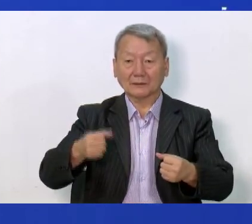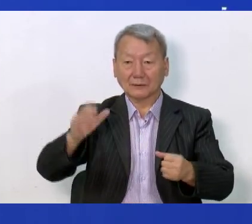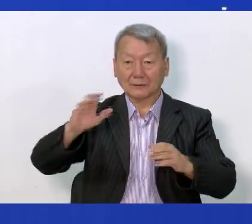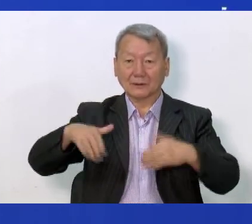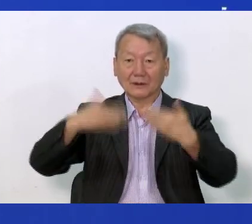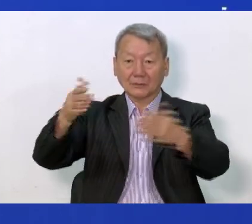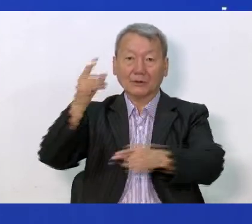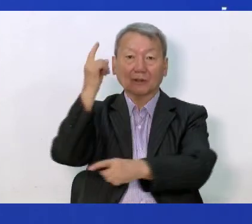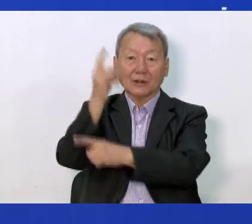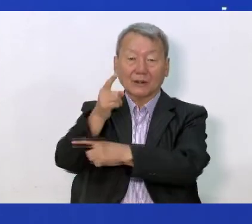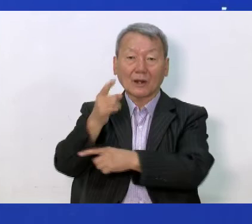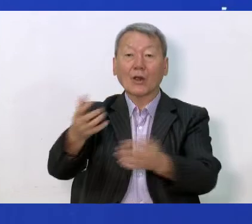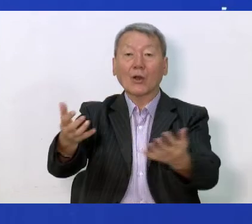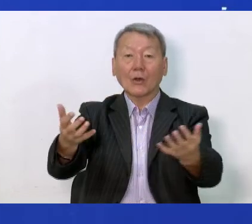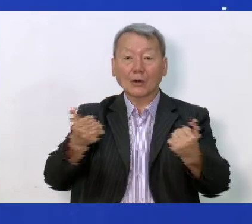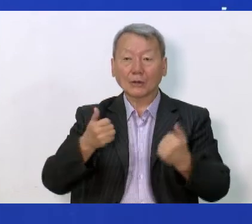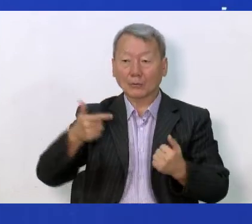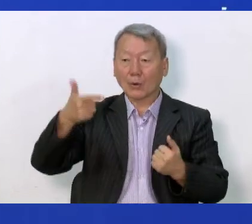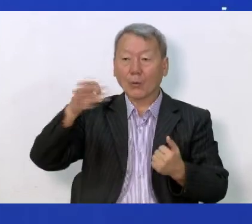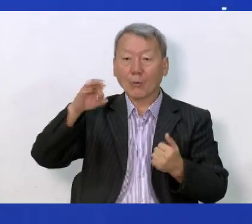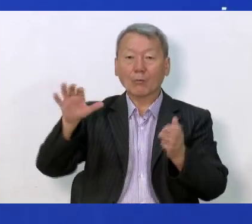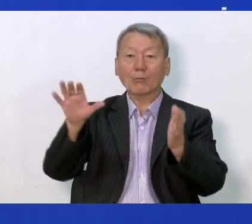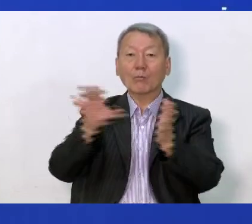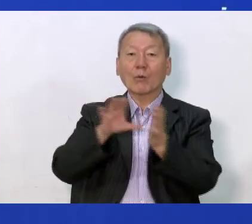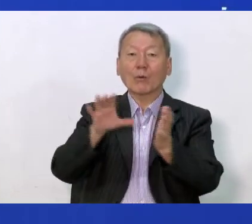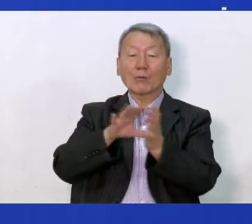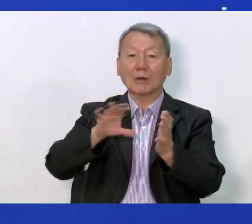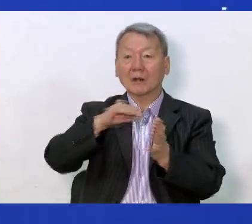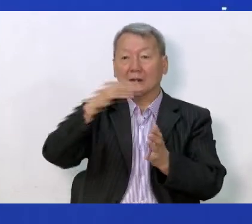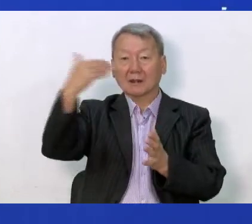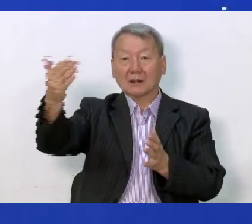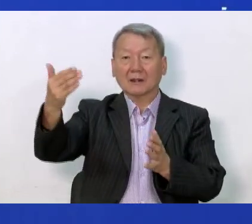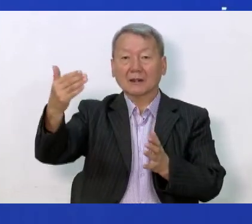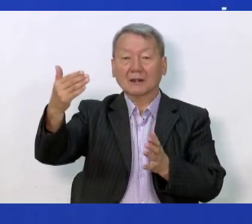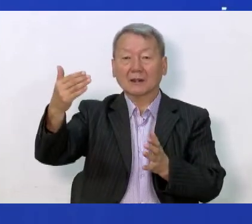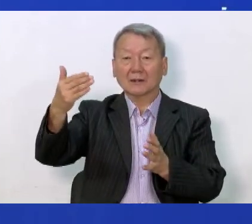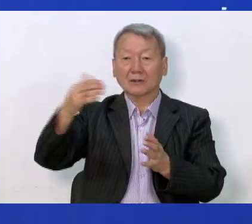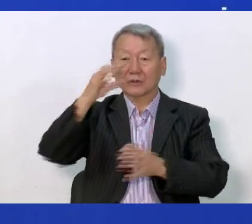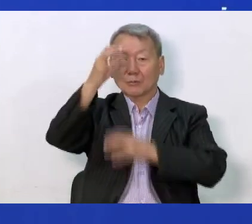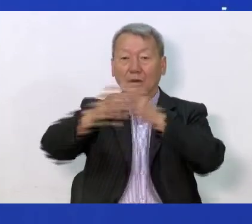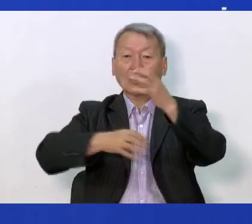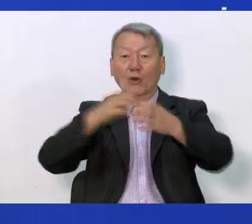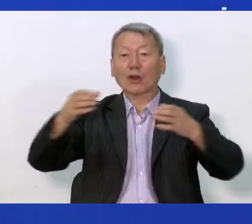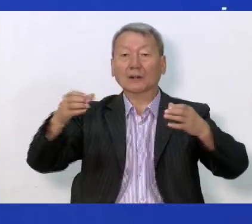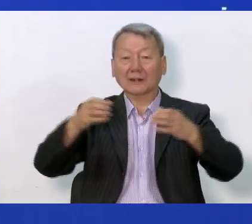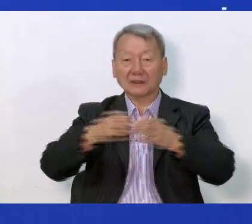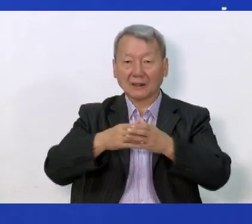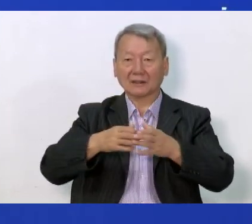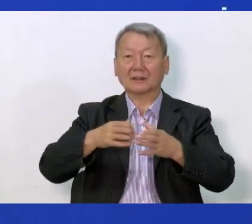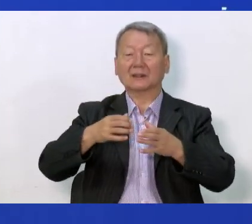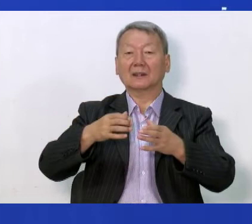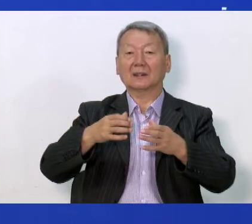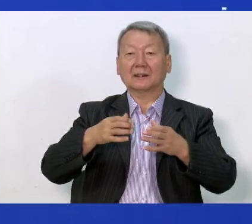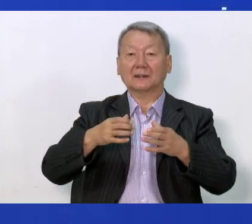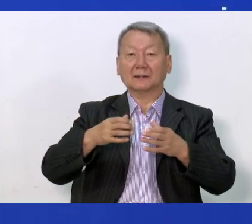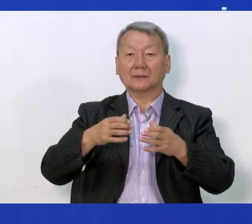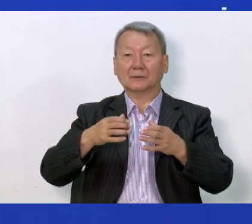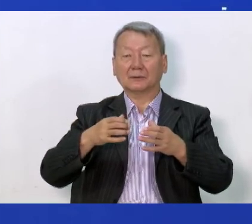вынесен запрет о приеме гуманитарной помощи со стороны международных организаций,